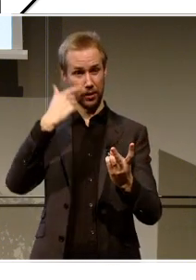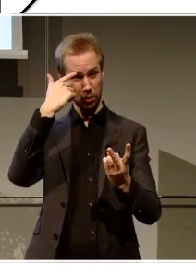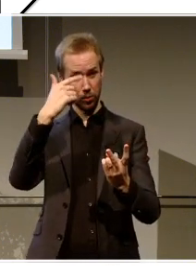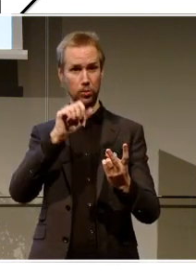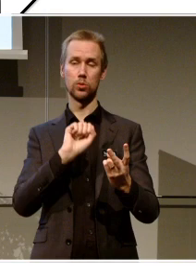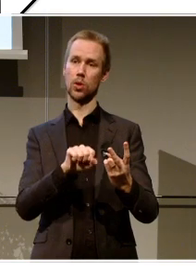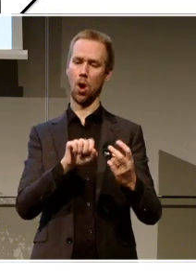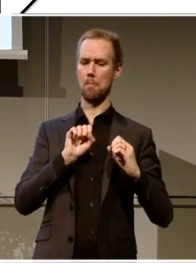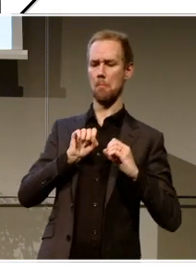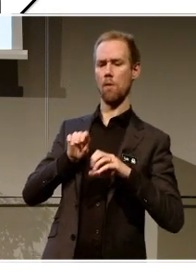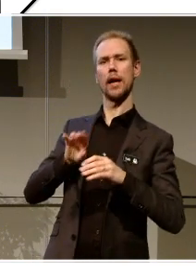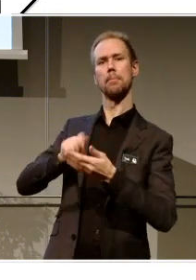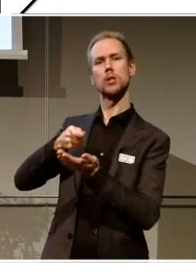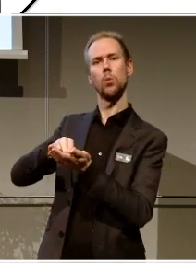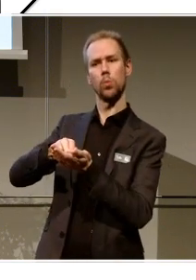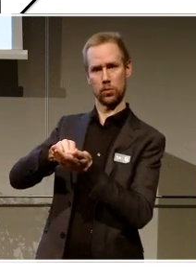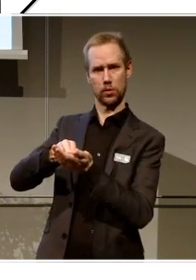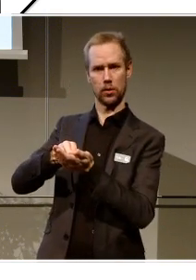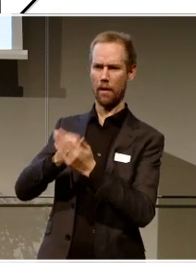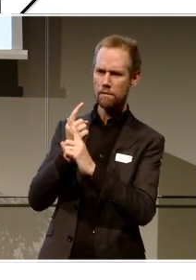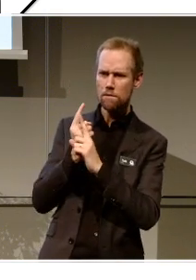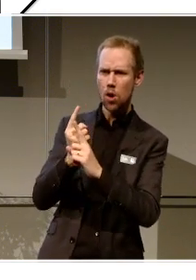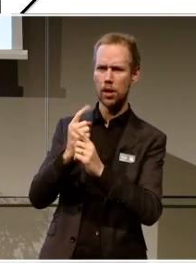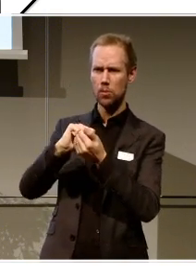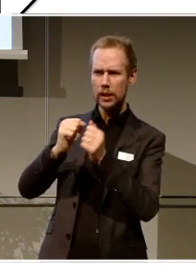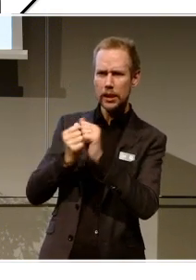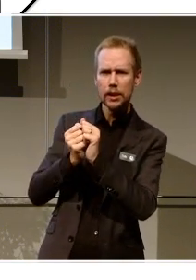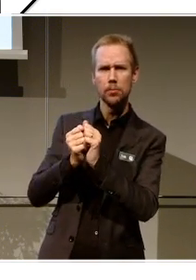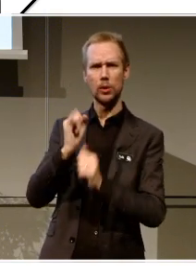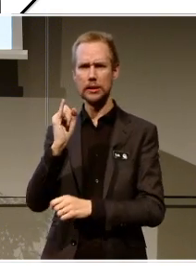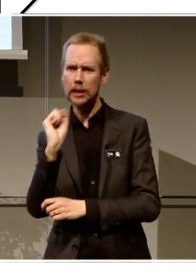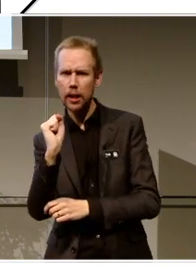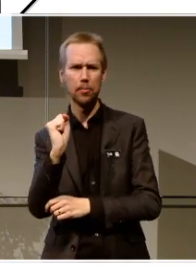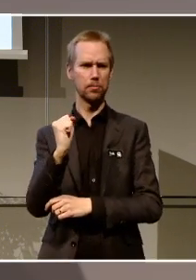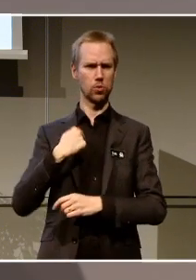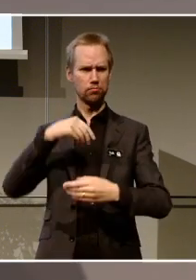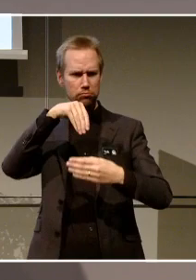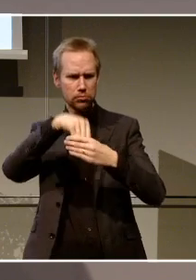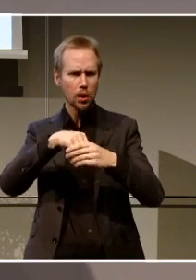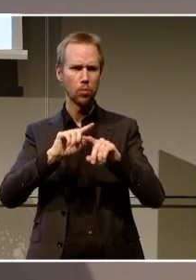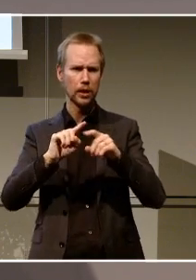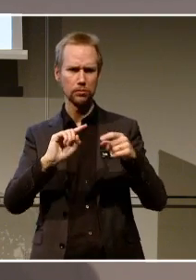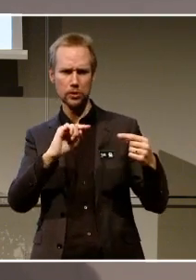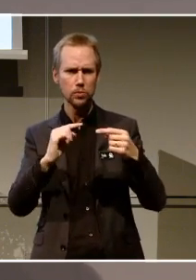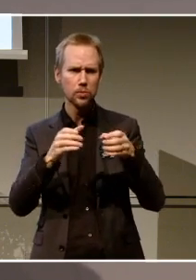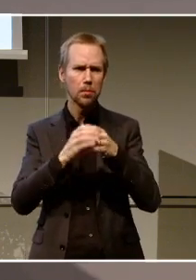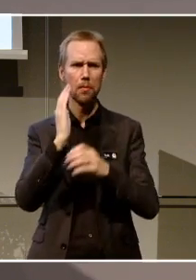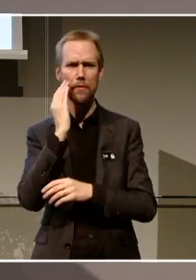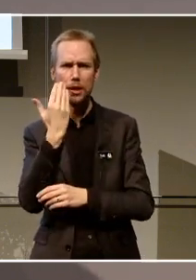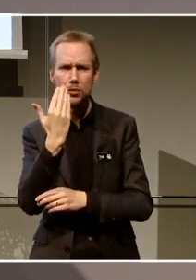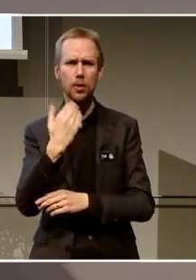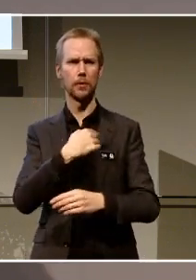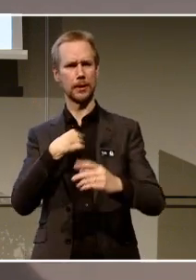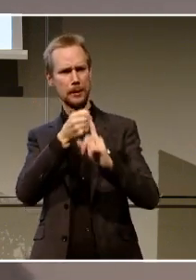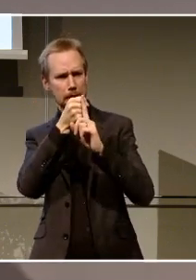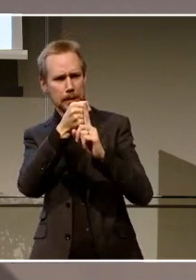på inflödet. Följa politiker på Instagram, vara med i diskussionsgrupper på Facebook. Lobba för att vi ska få en ny